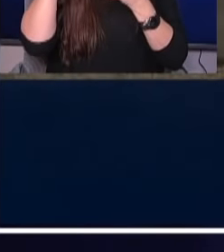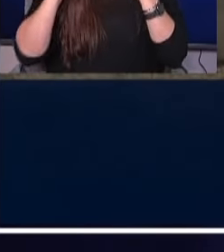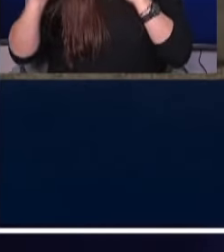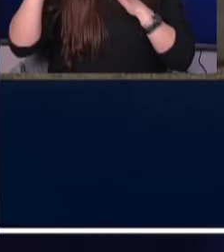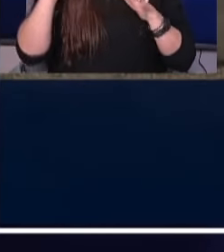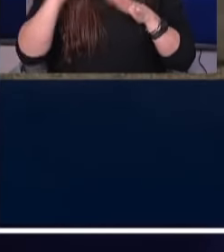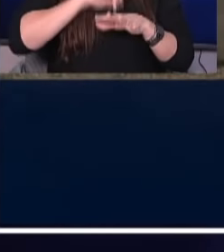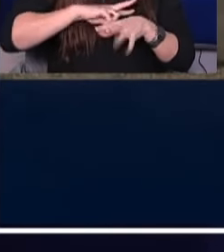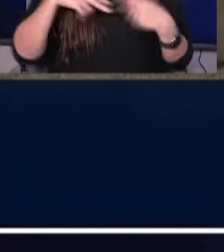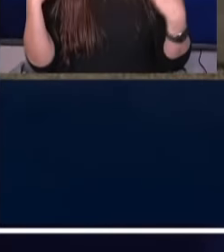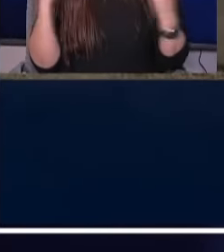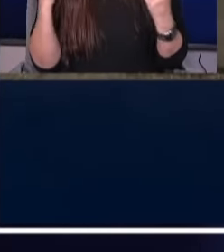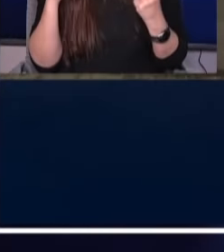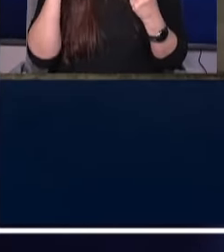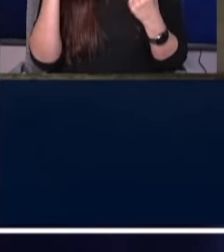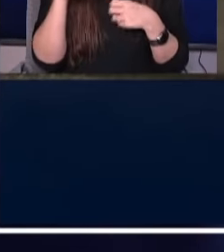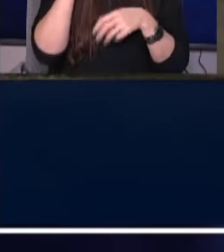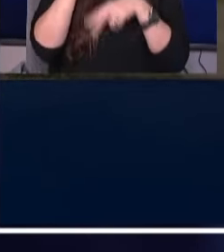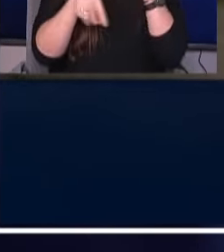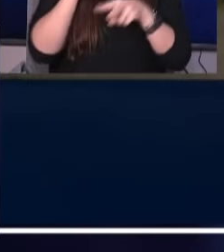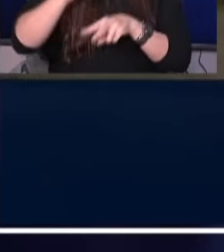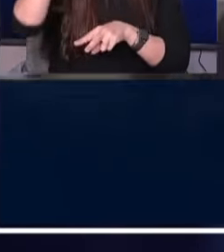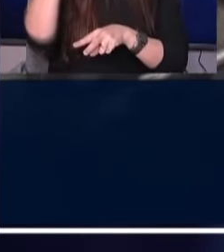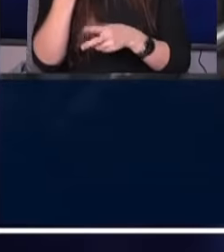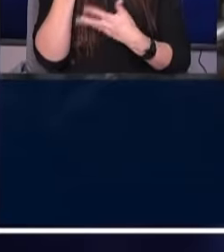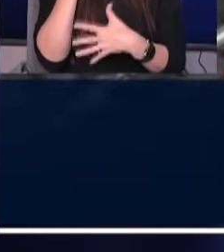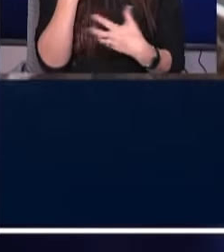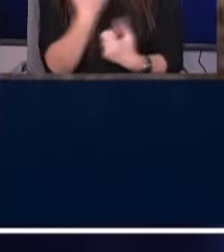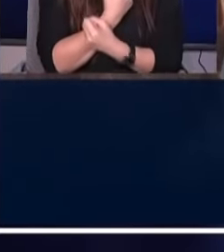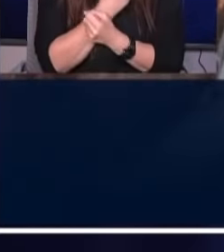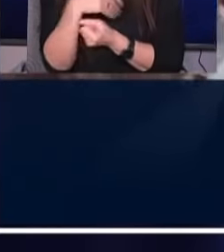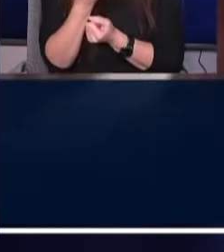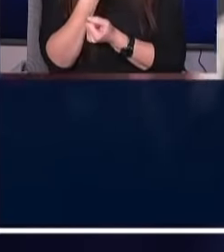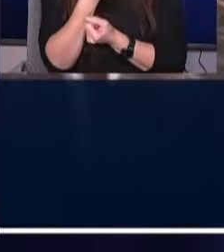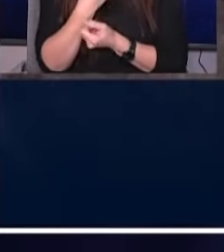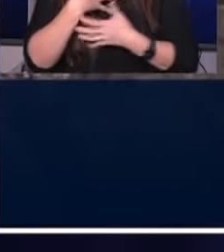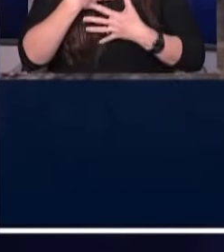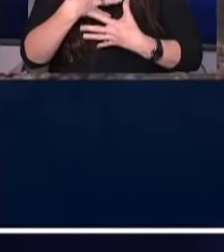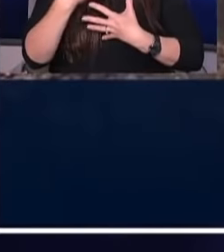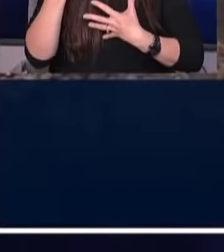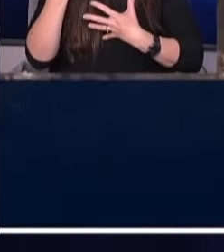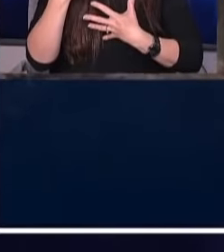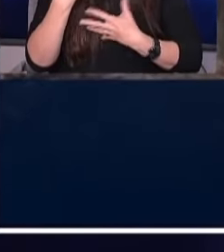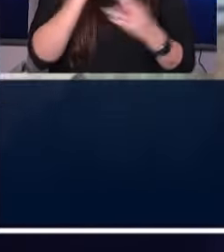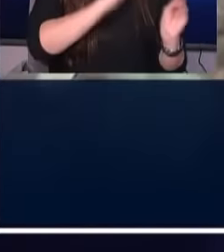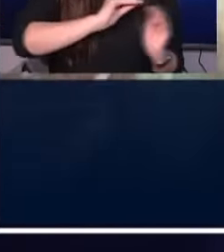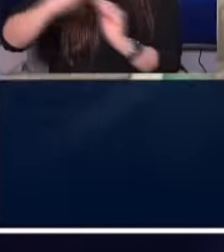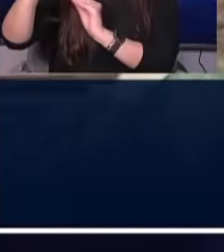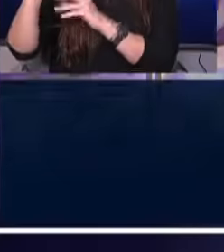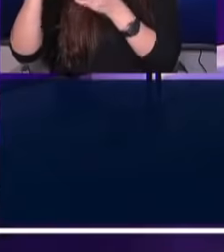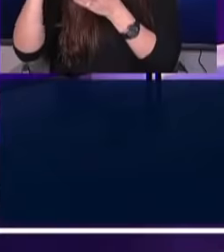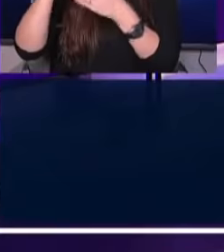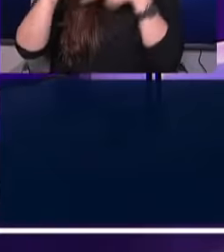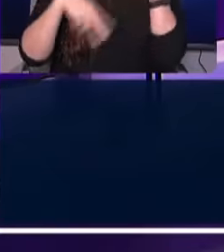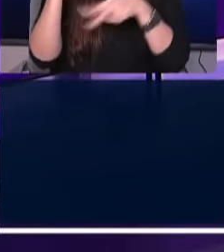מהיפותרמיה. הענקנו לו טיפול רפואי ראשוני שכלל חימום, מתן תרופות והנשמה, ופינינו אותו להמשך טיפול בבית